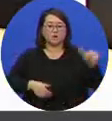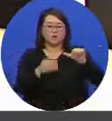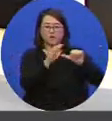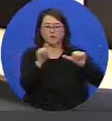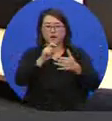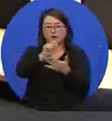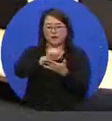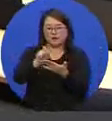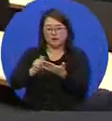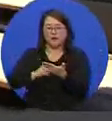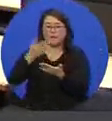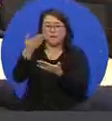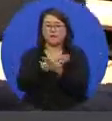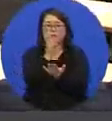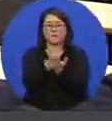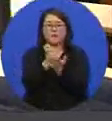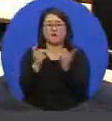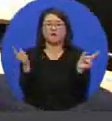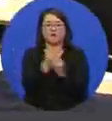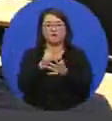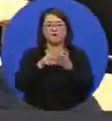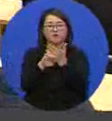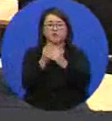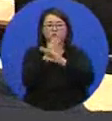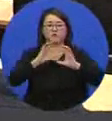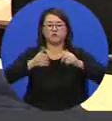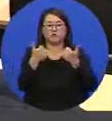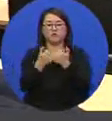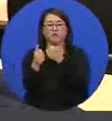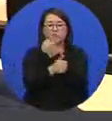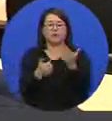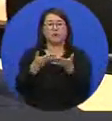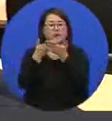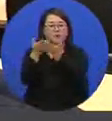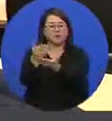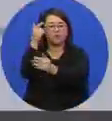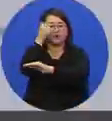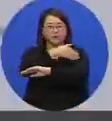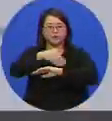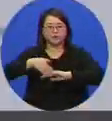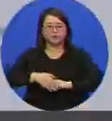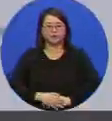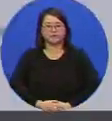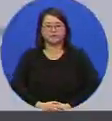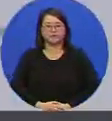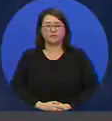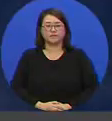받아 관련법 개정을 추진하고 있는 국회의원들에게 전달할 계획입니다.